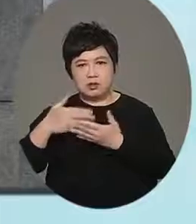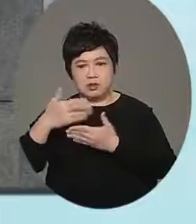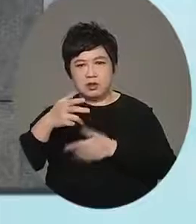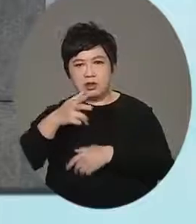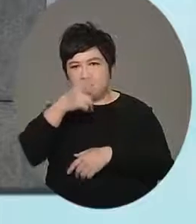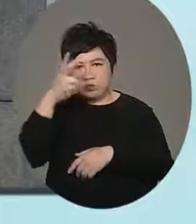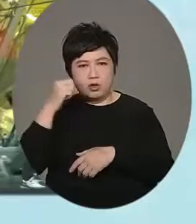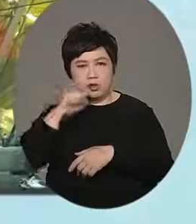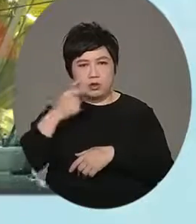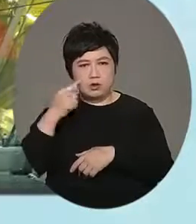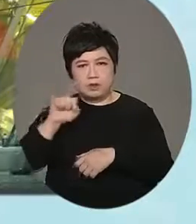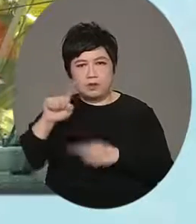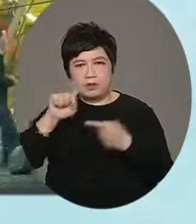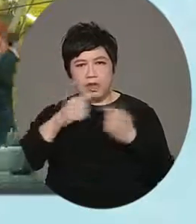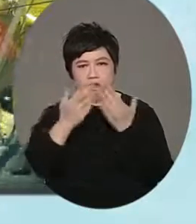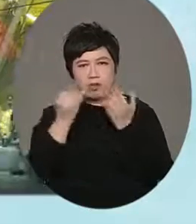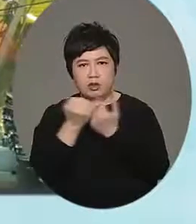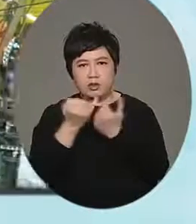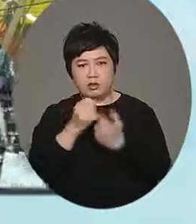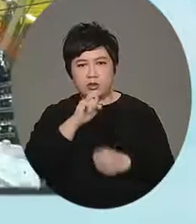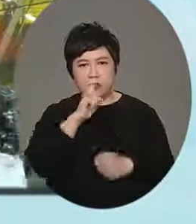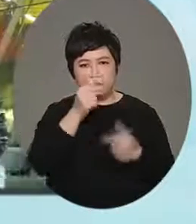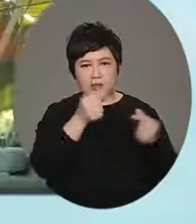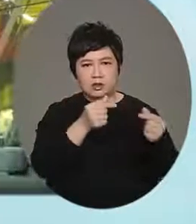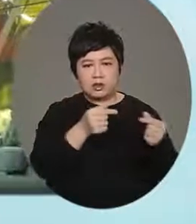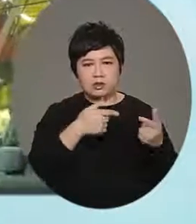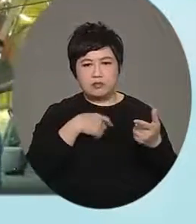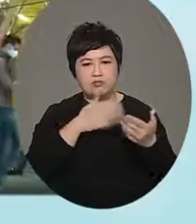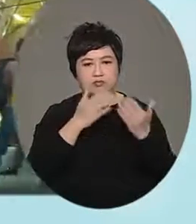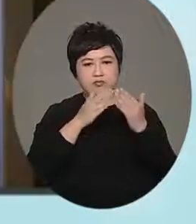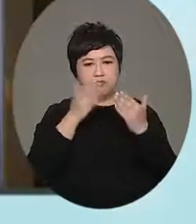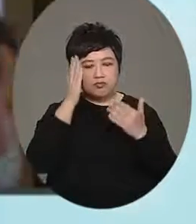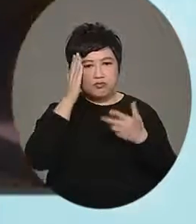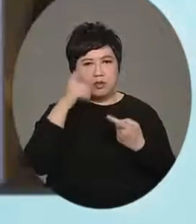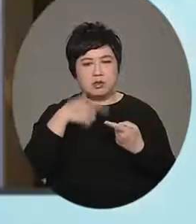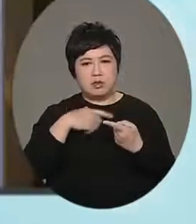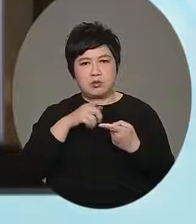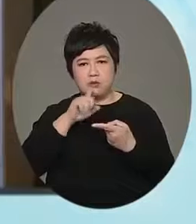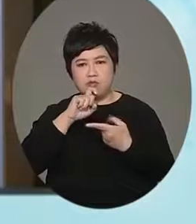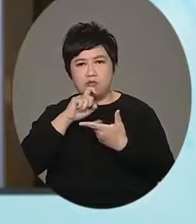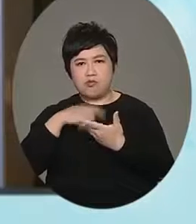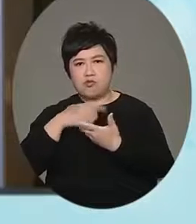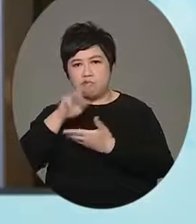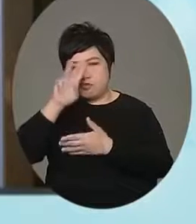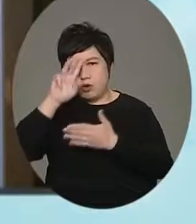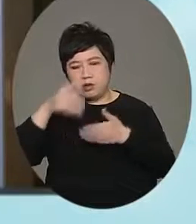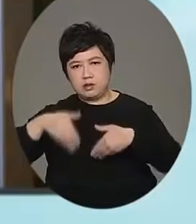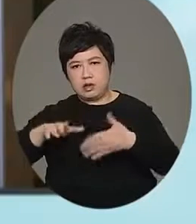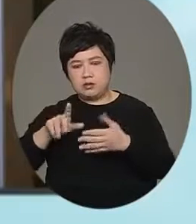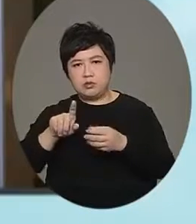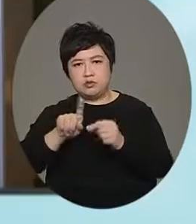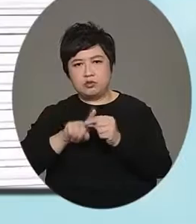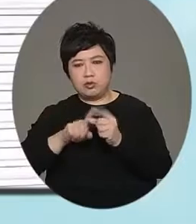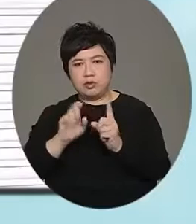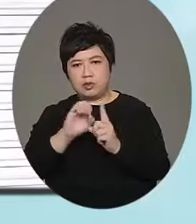輝閣的大學生，一個住在西營盤居仁里居仁閣在皇后大道中100號做嘢的文職人